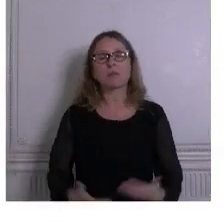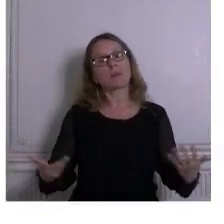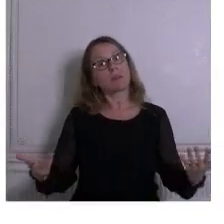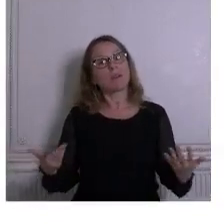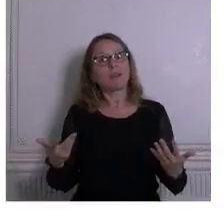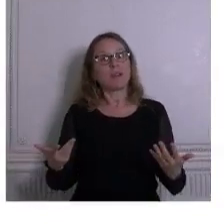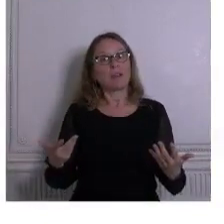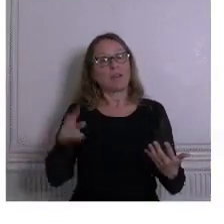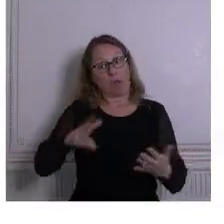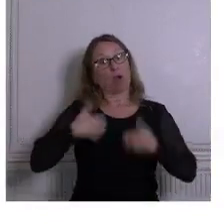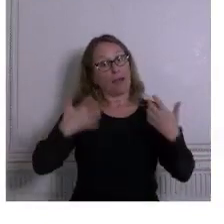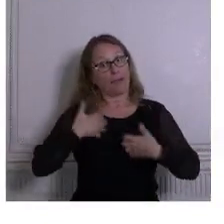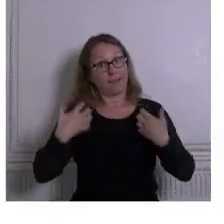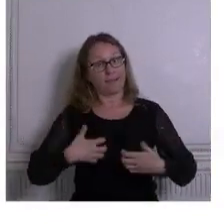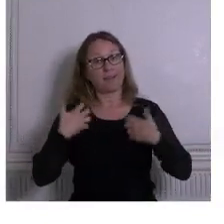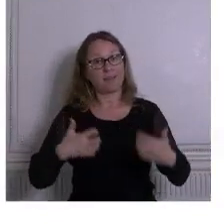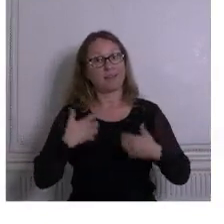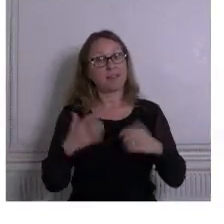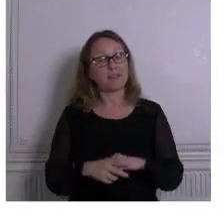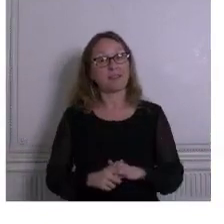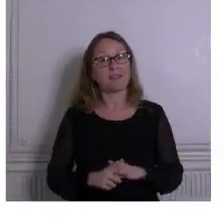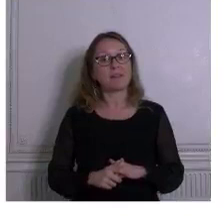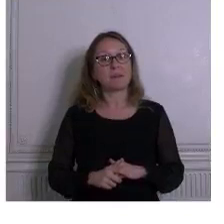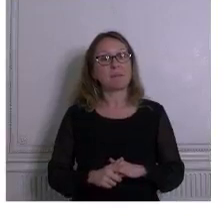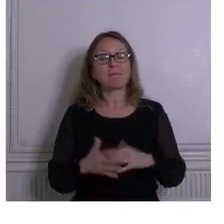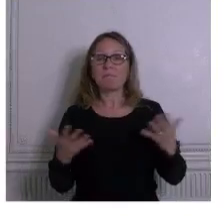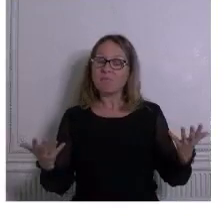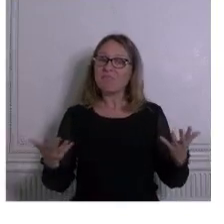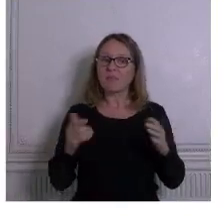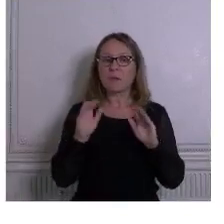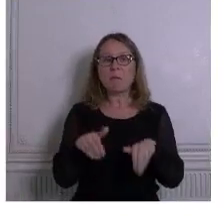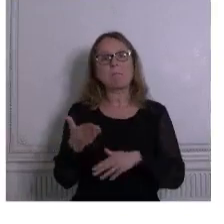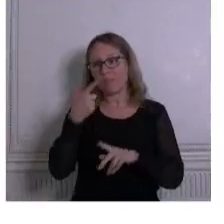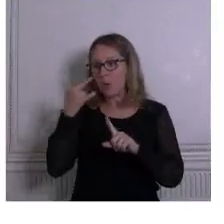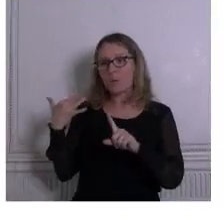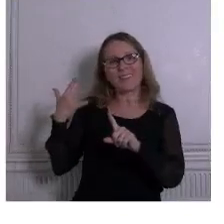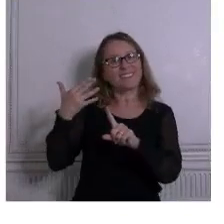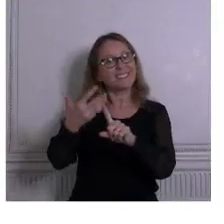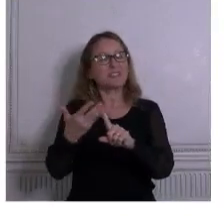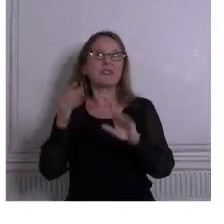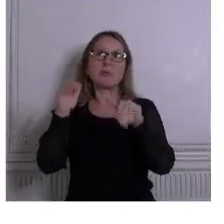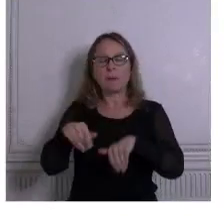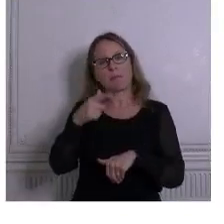et pas simplement énergétique. Voilà mes chers collègues. Madame Ramy.